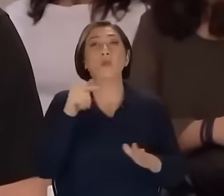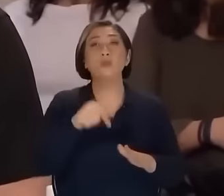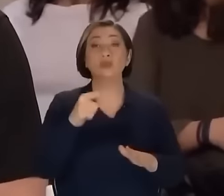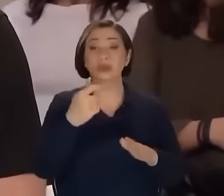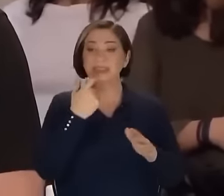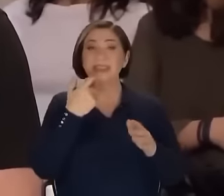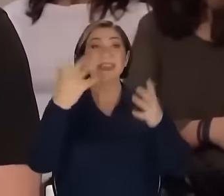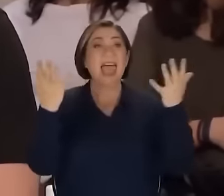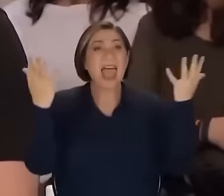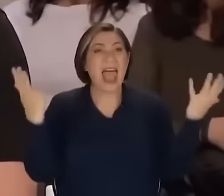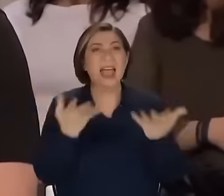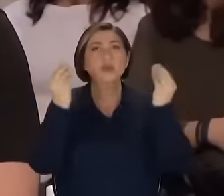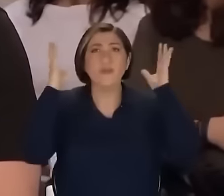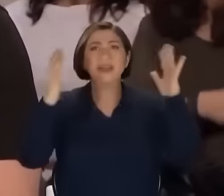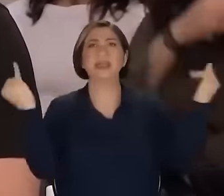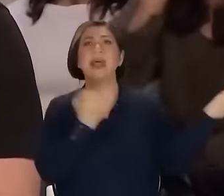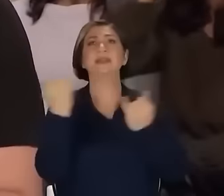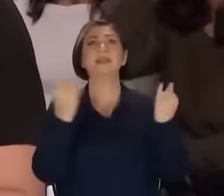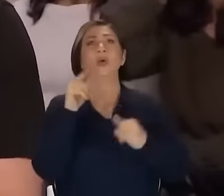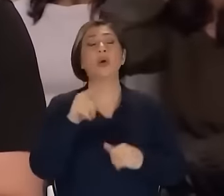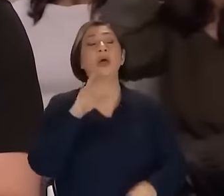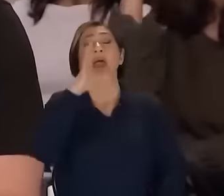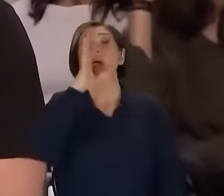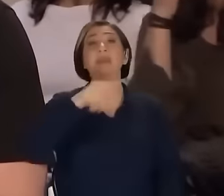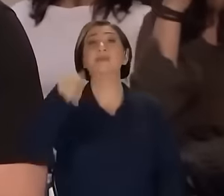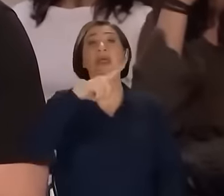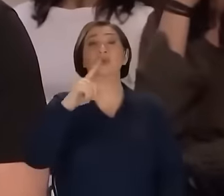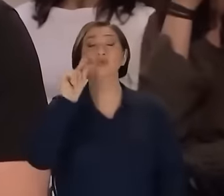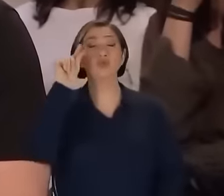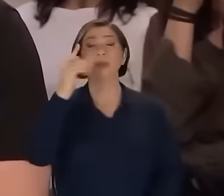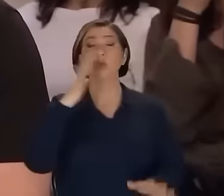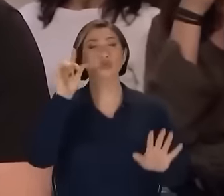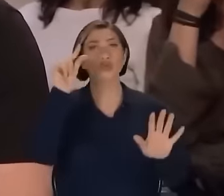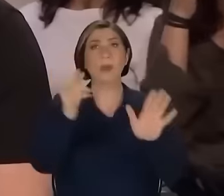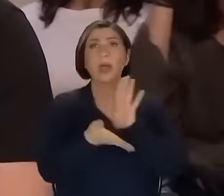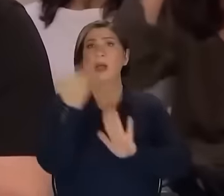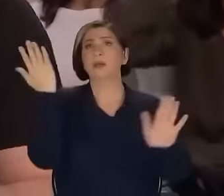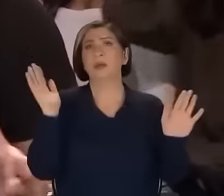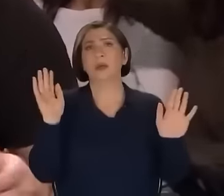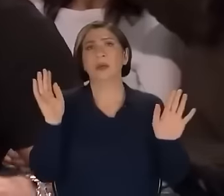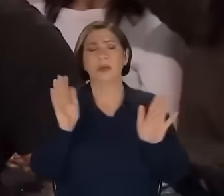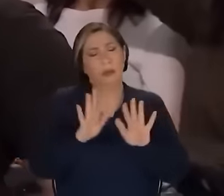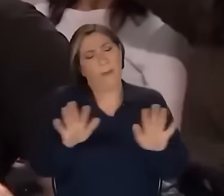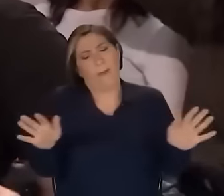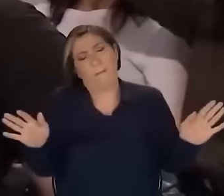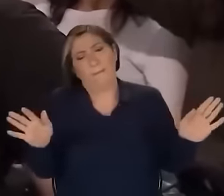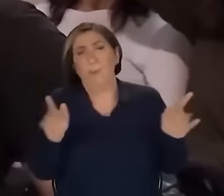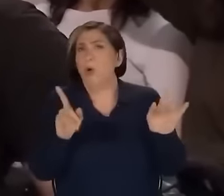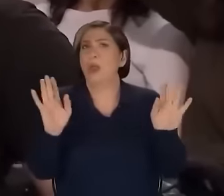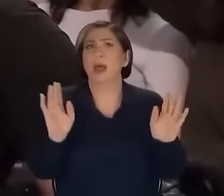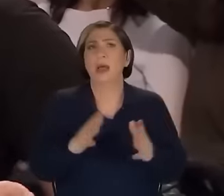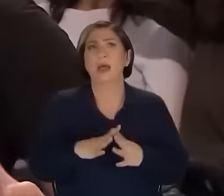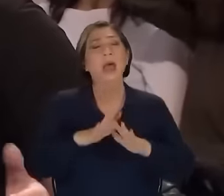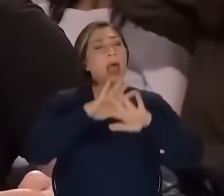çağın mesela en çok tartışılan şeylerinden bir tanesi o. Hiç kimsenin bir şüphesi yok artık. Şüphe ortadan kalktı. Tamamdır yani böyledir